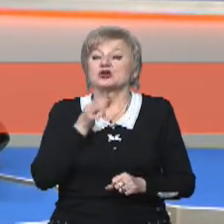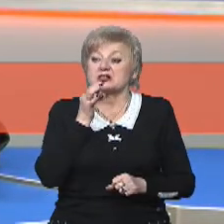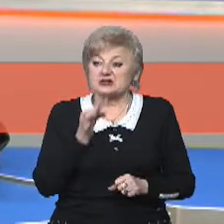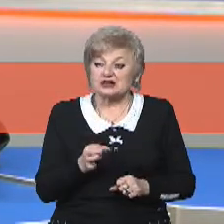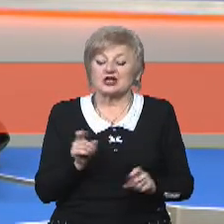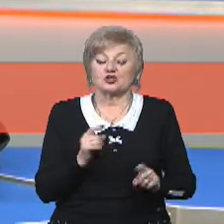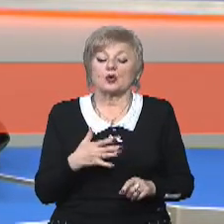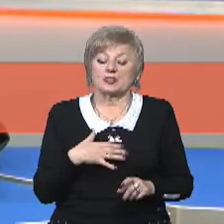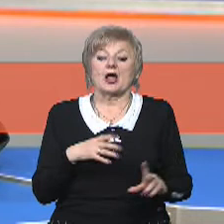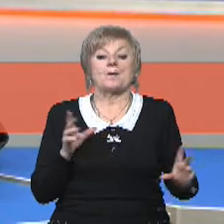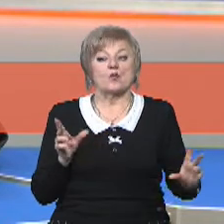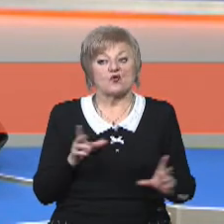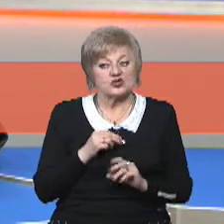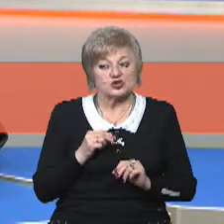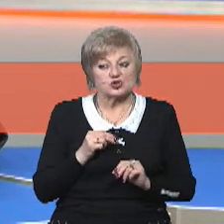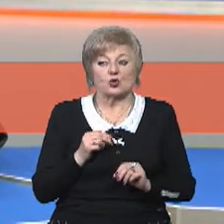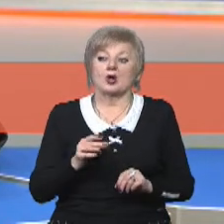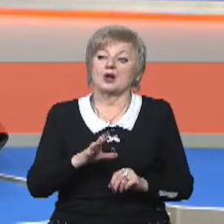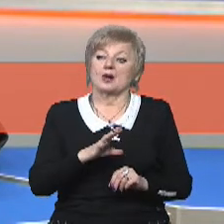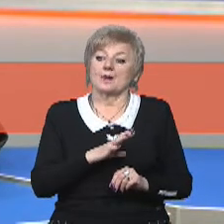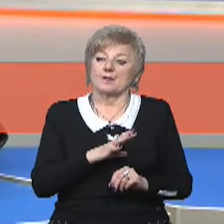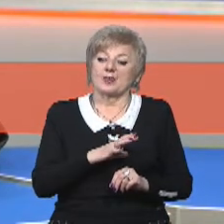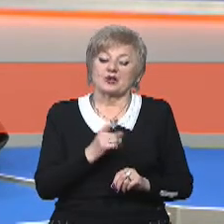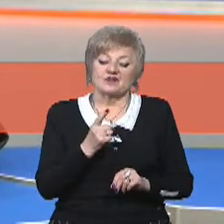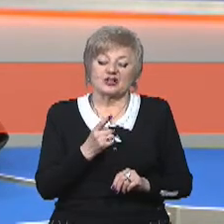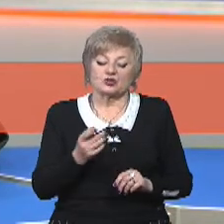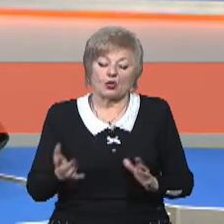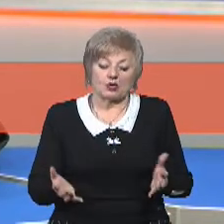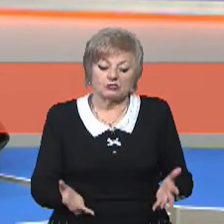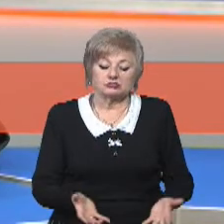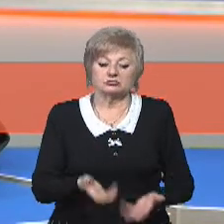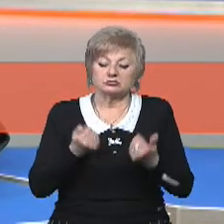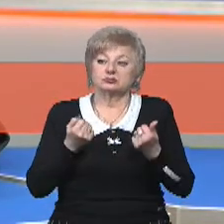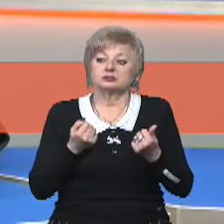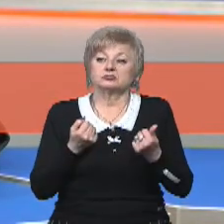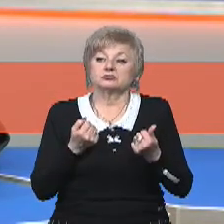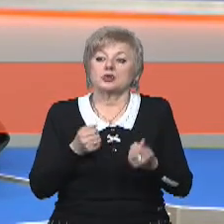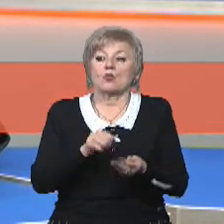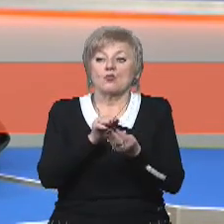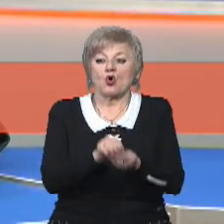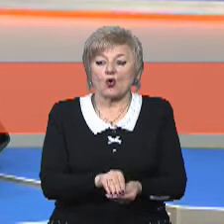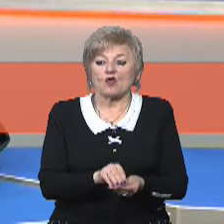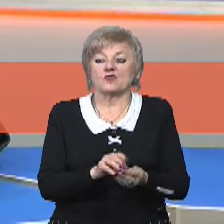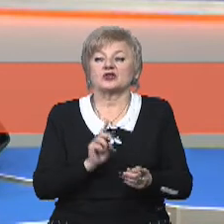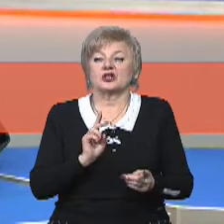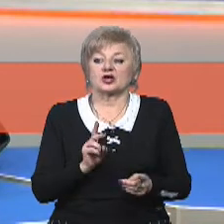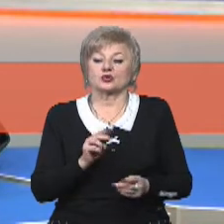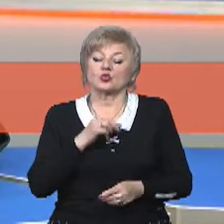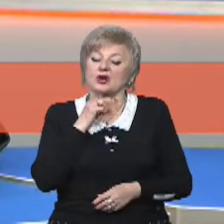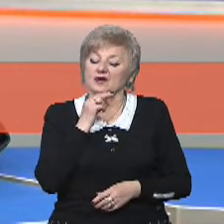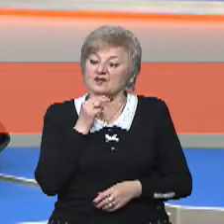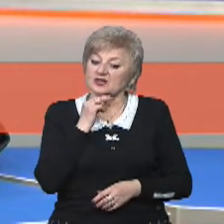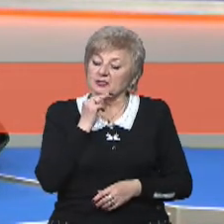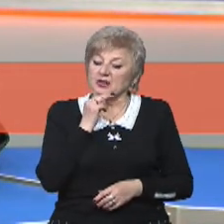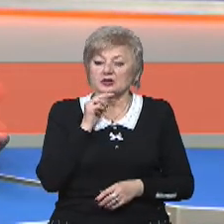нам повезло в тому відношенні, що було винайдено в одному з курганів поховання, яке привертає в